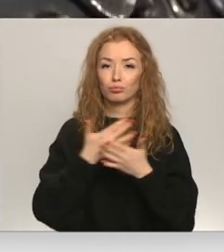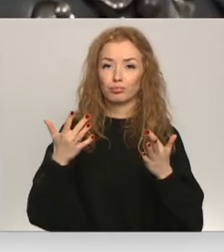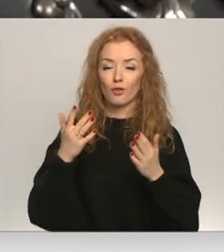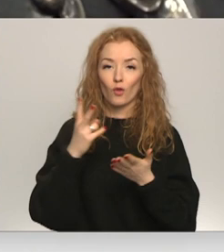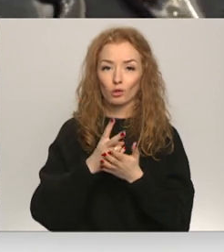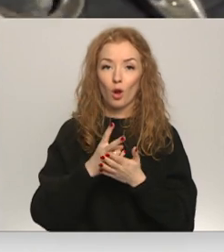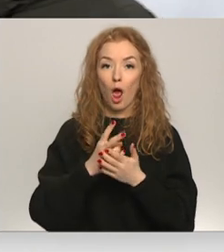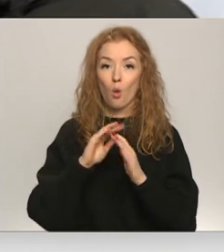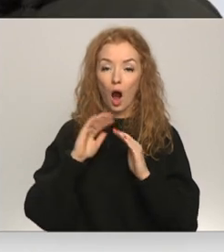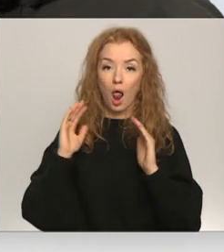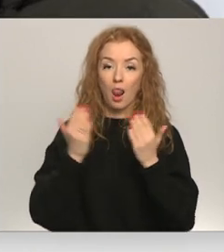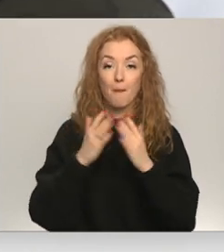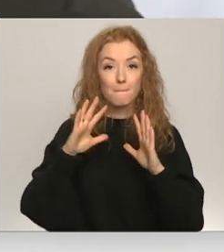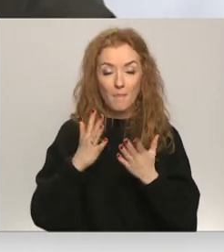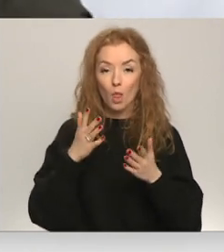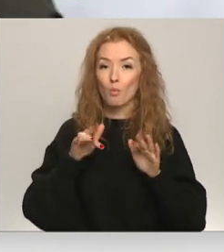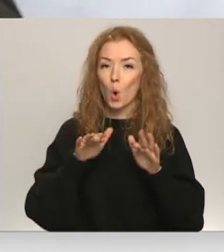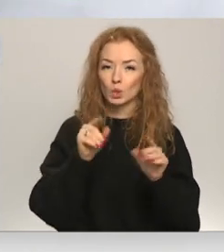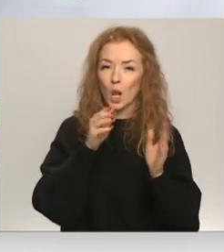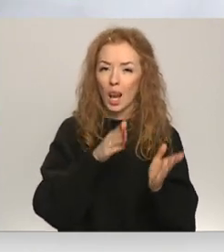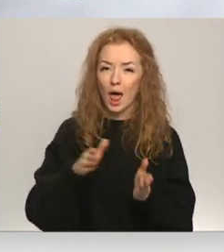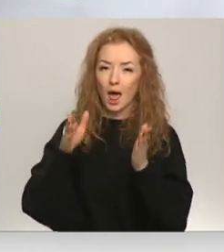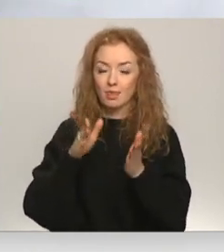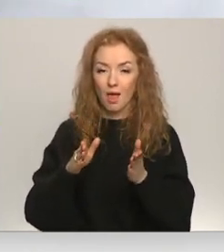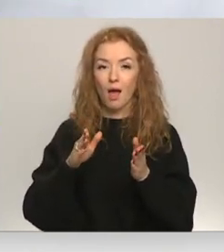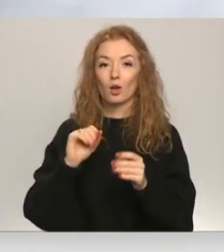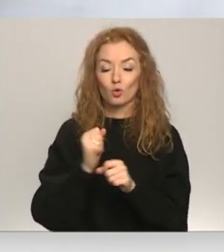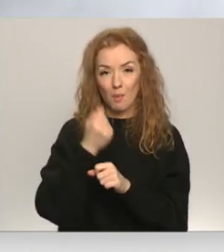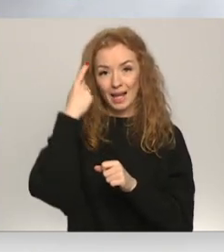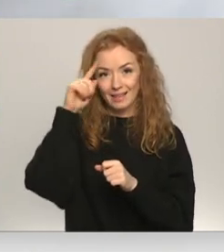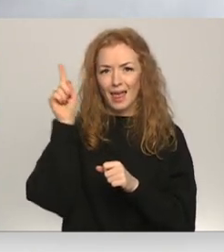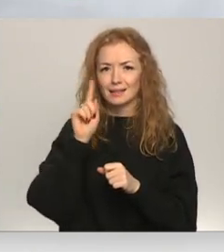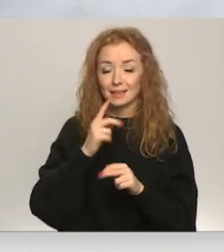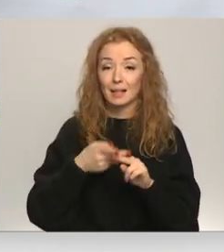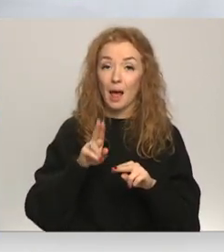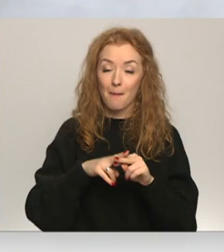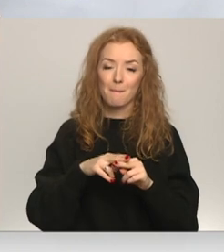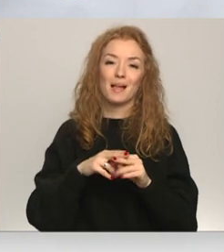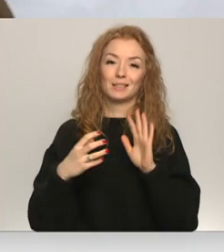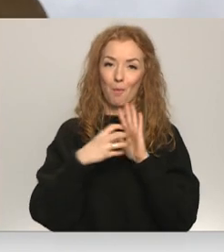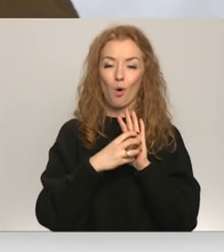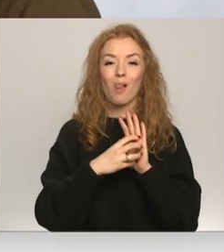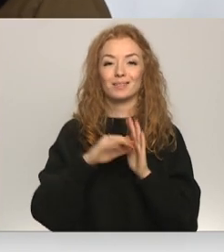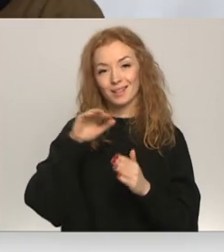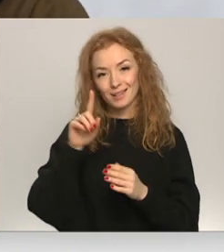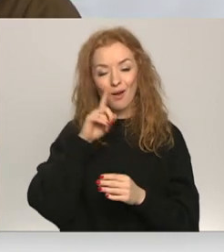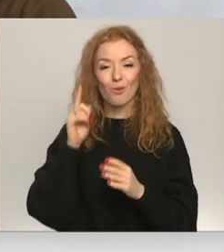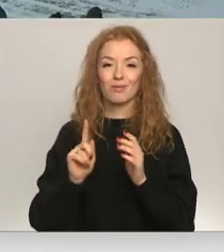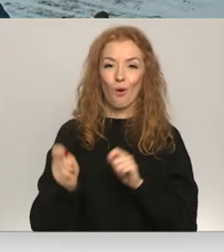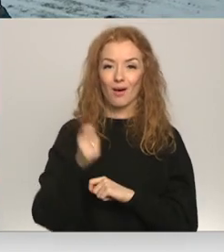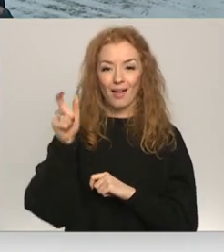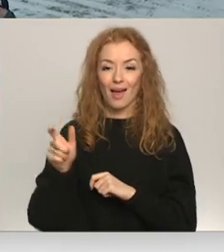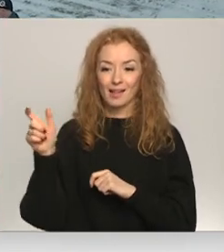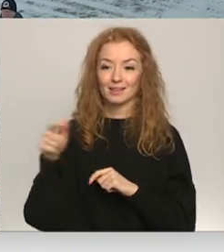halli, taču process nevirzās uz priekšu tik ātri, cik idejas atbalstītāji vēlas. Tāpēc simboliski jaunie hokejisti prestižo